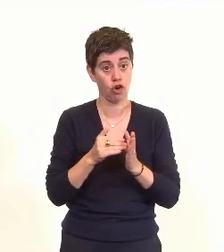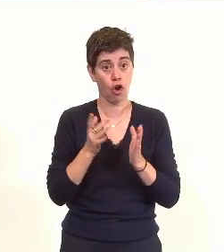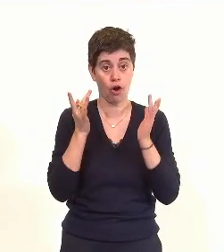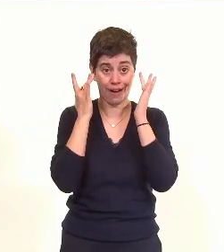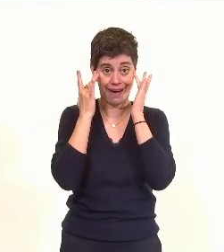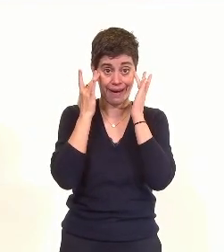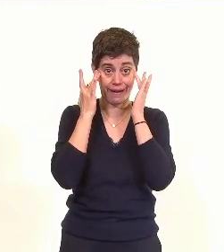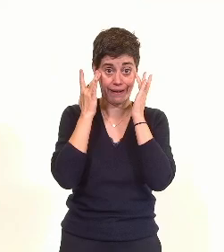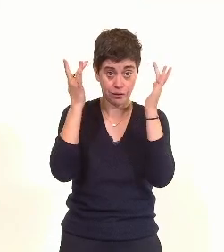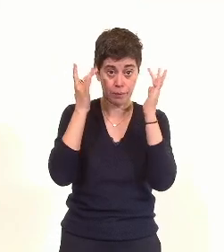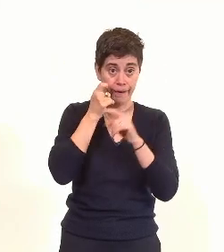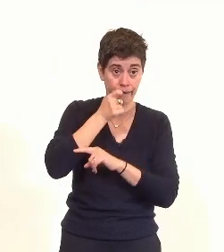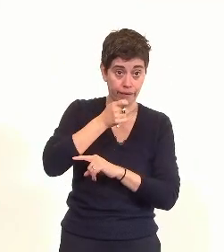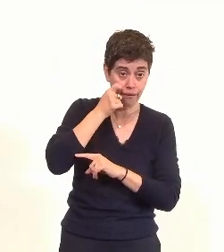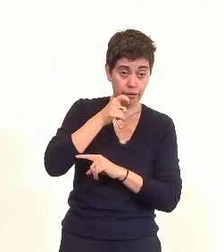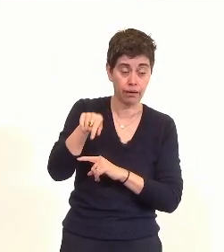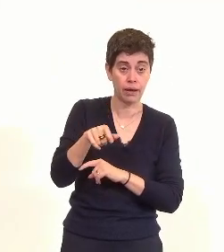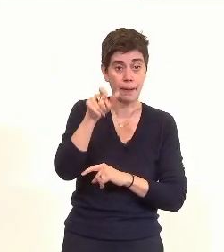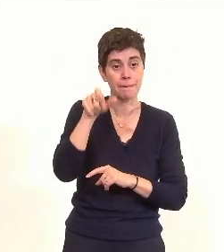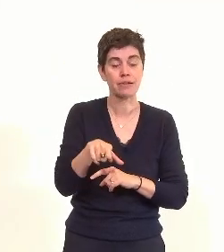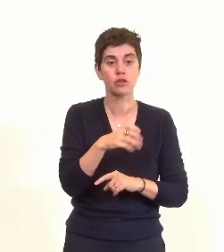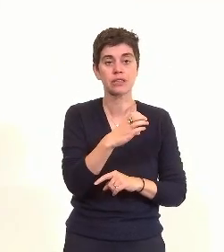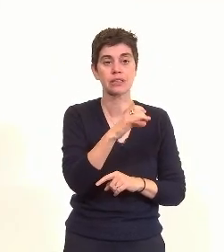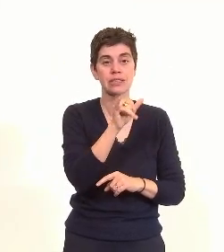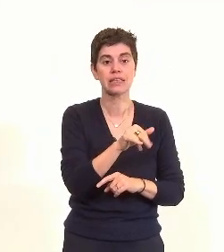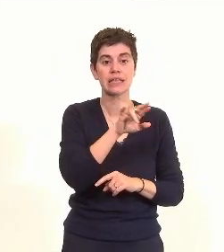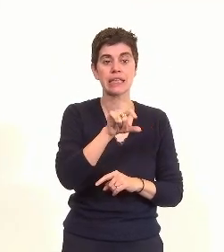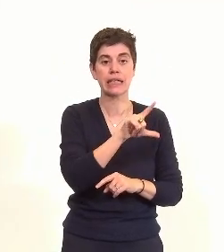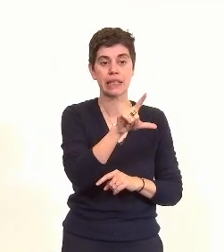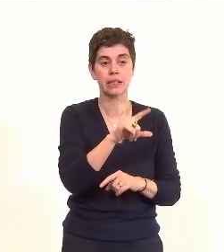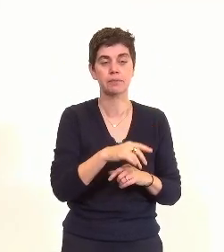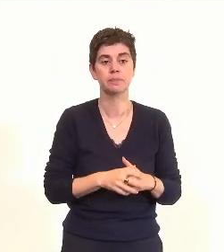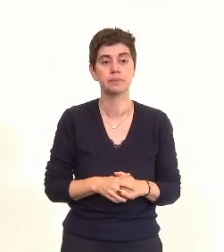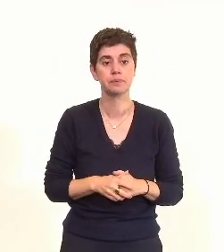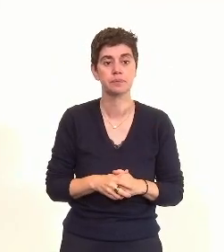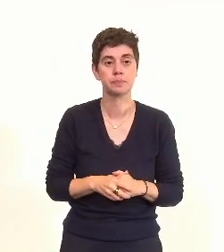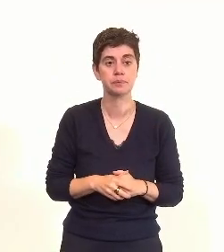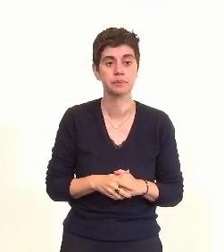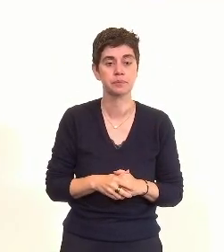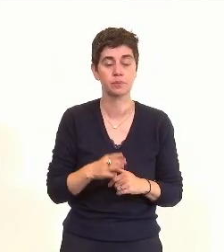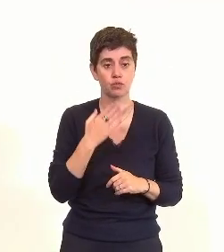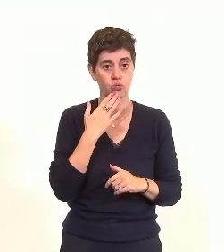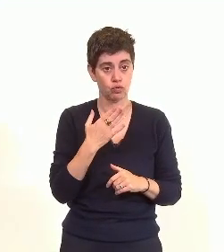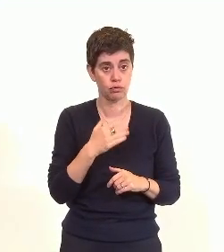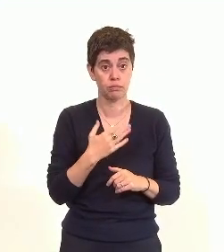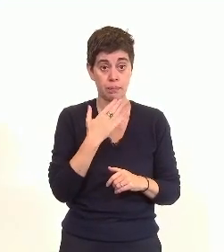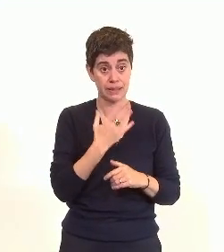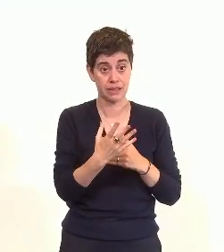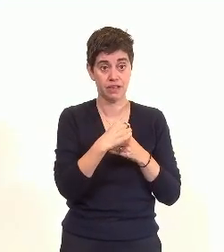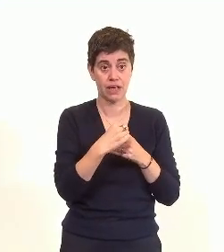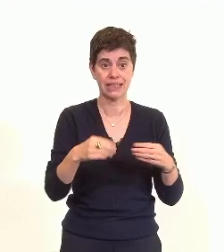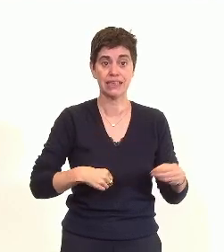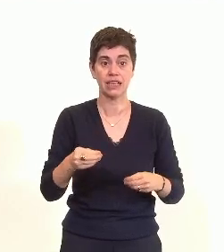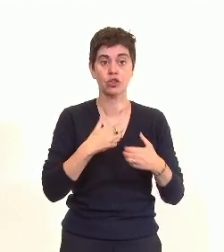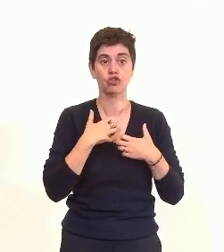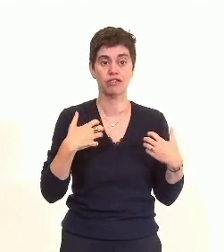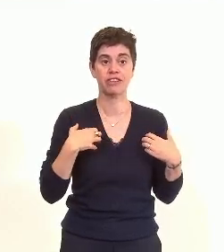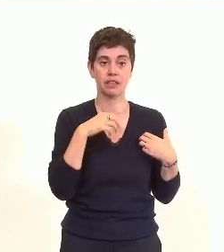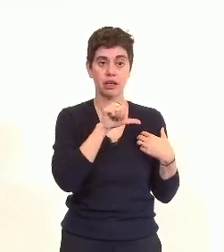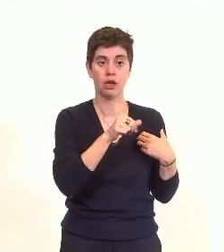éclairer précieusement. C'est Cyril Desjeux qui est avec nous. Bonjour Cyril. Bonjour. Bonjour, merci d'être avec nous, directeur scientifique d'Andéo,